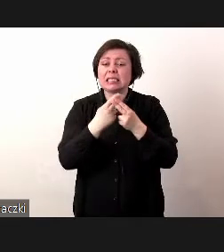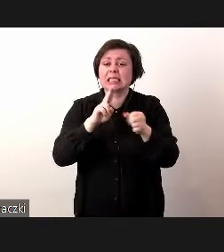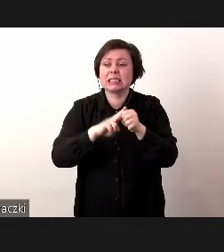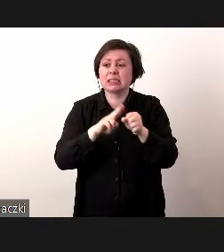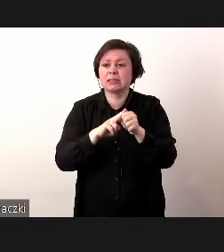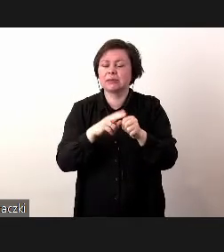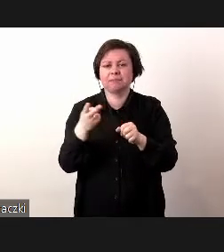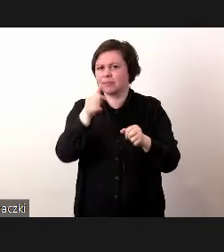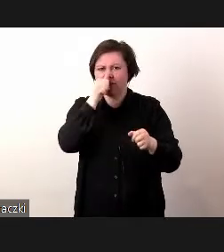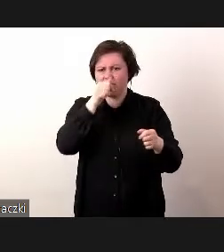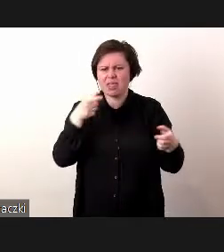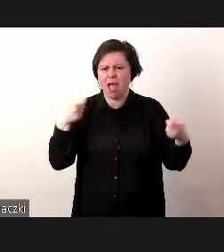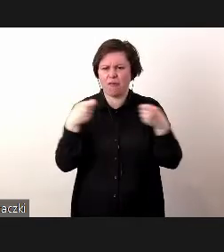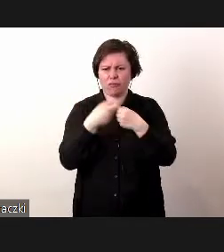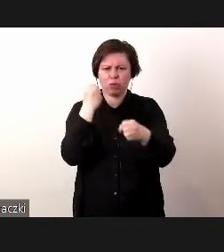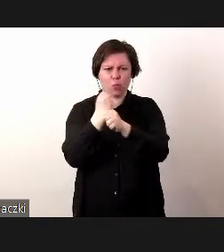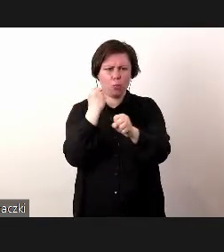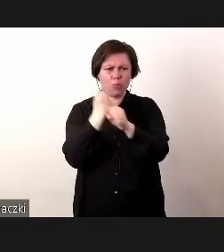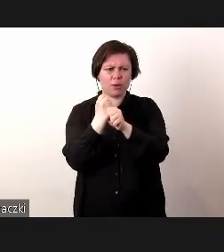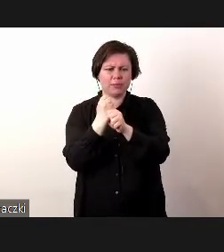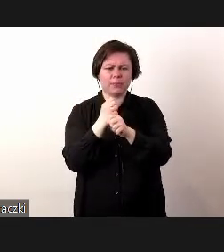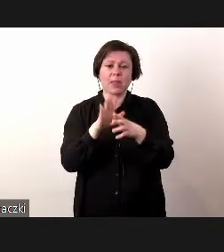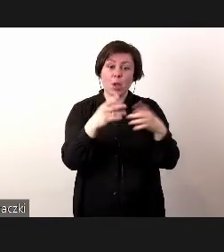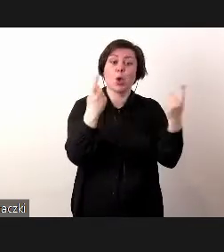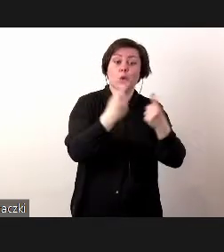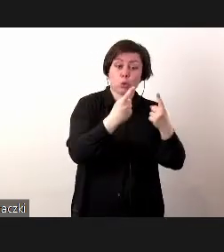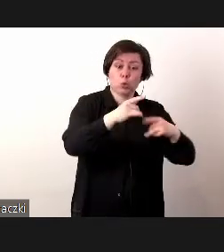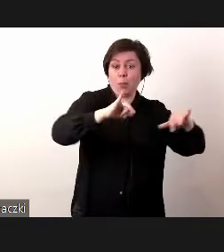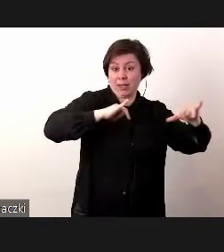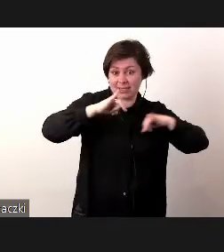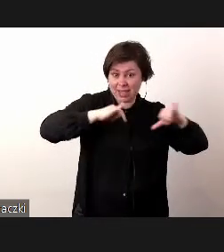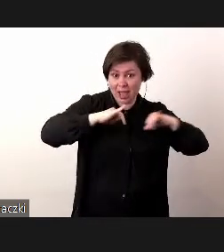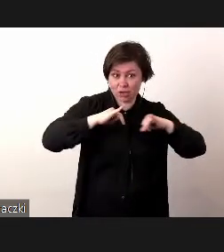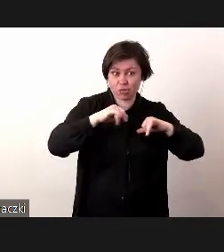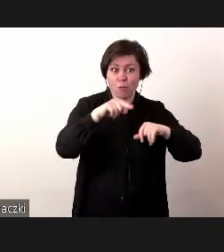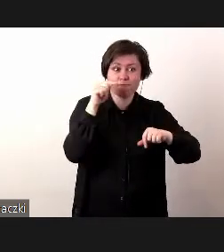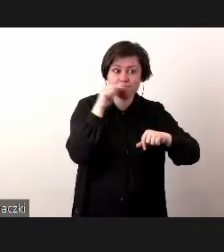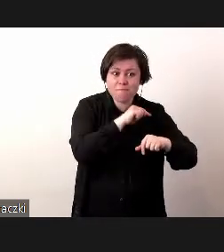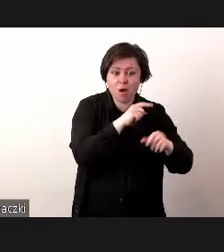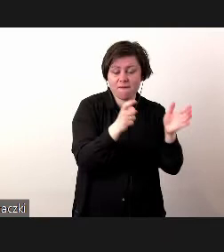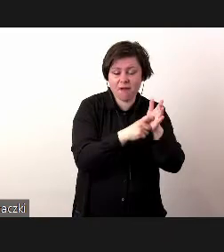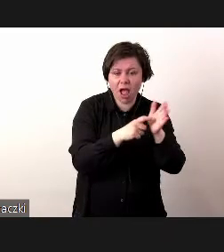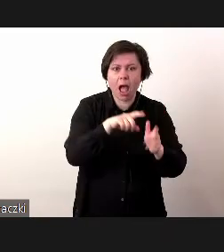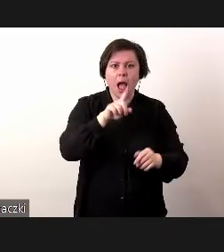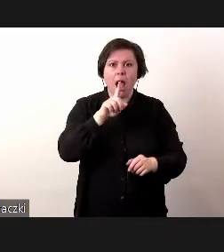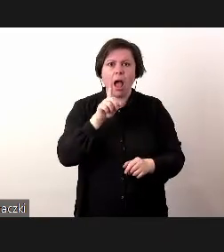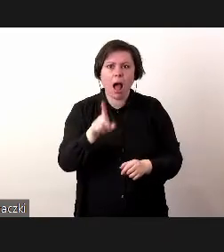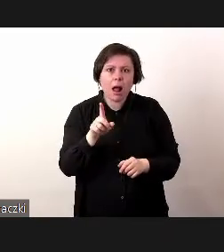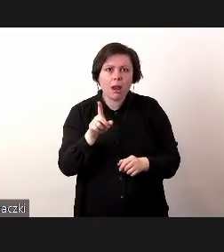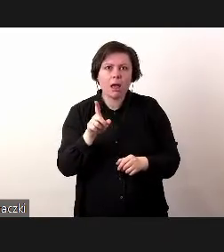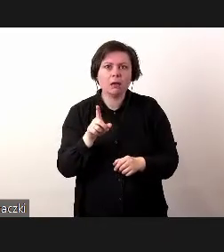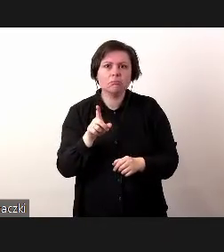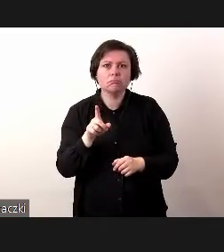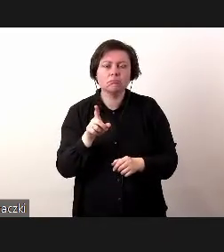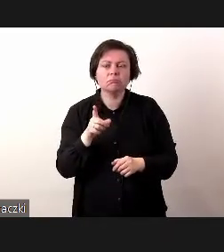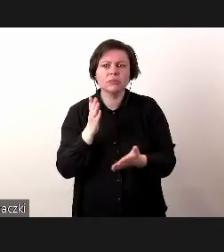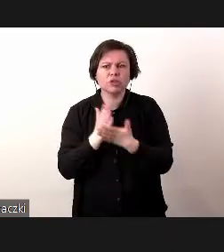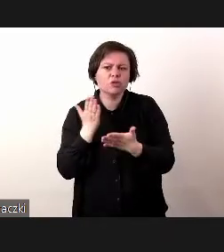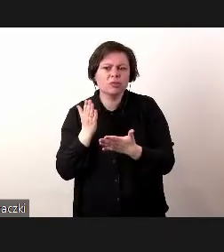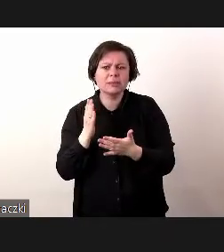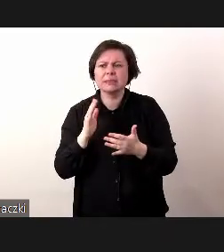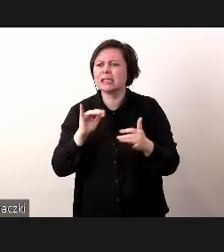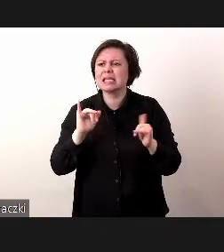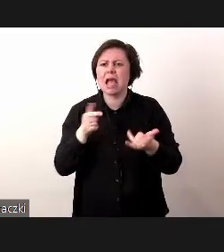sposób nie gadają ze sobą. Czyli na przykład super, że zarządzacie wymaganiami, tylko